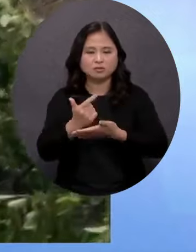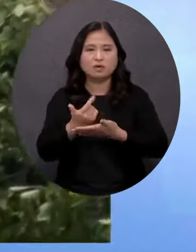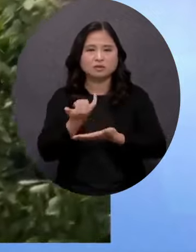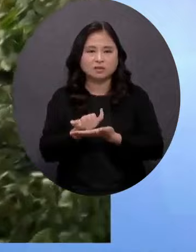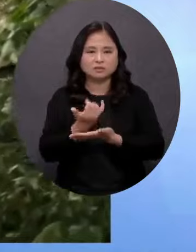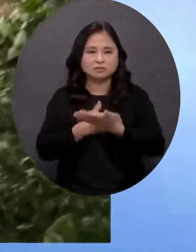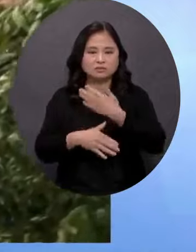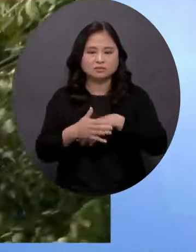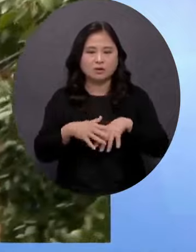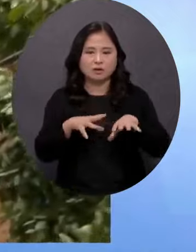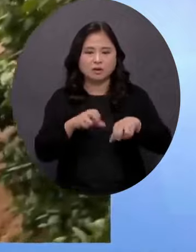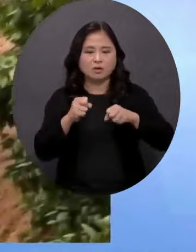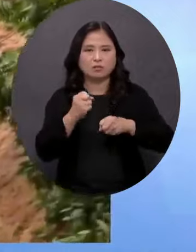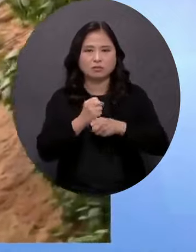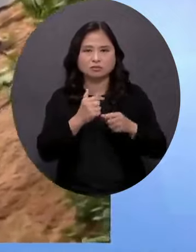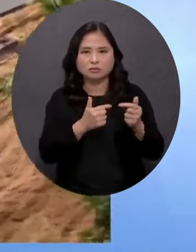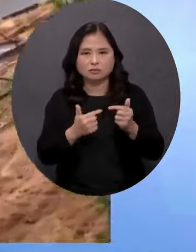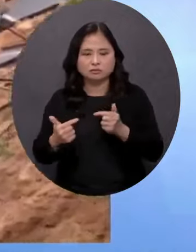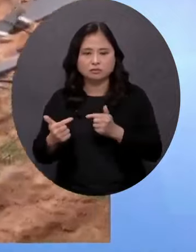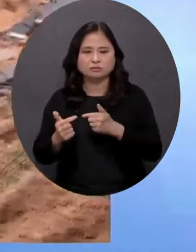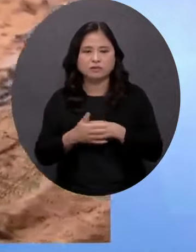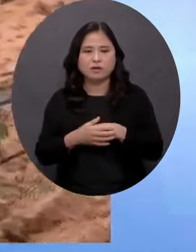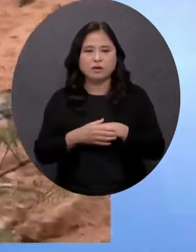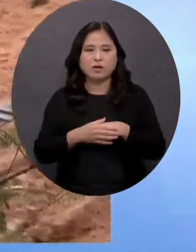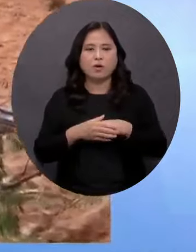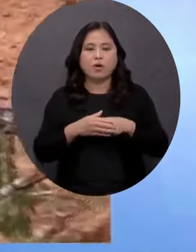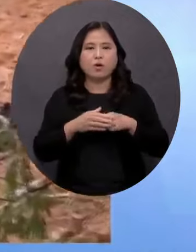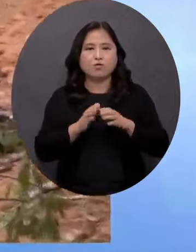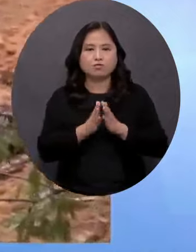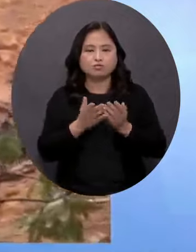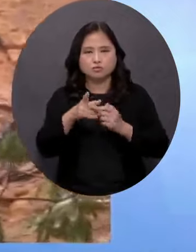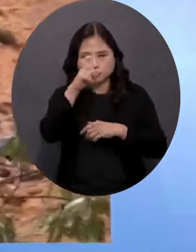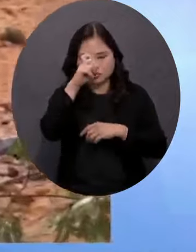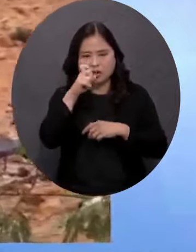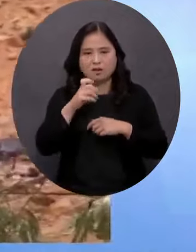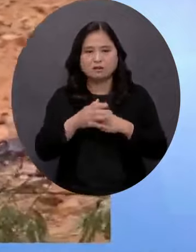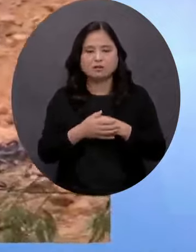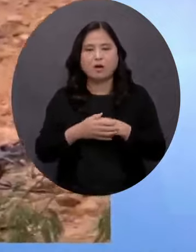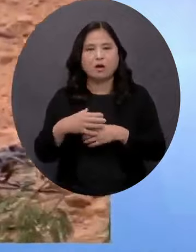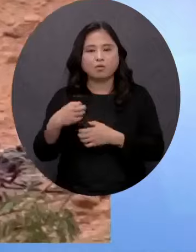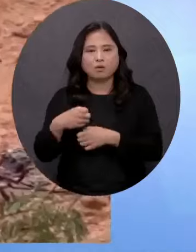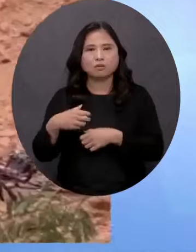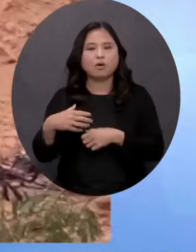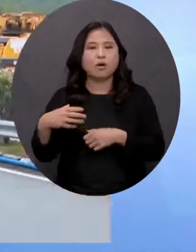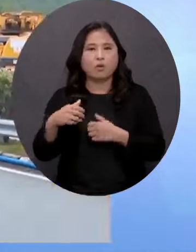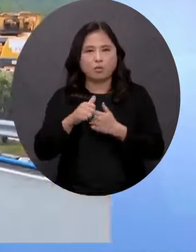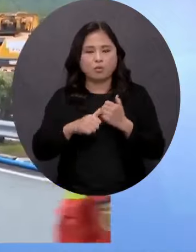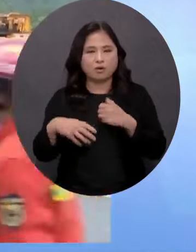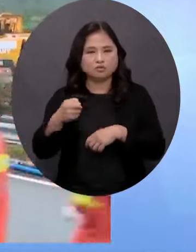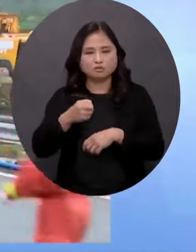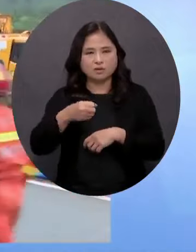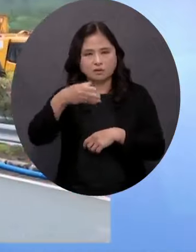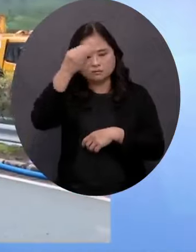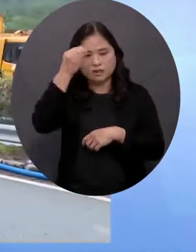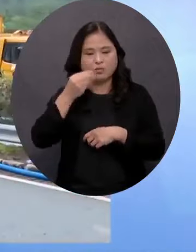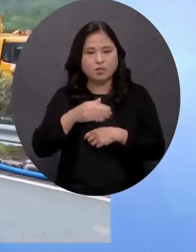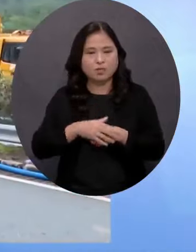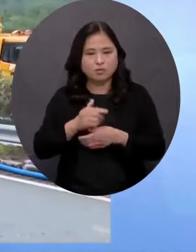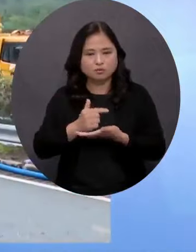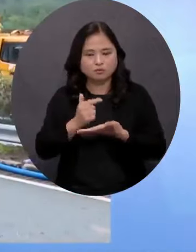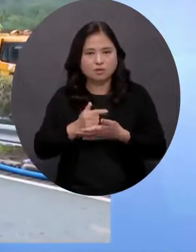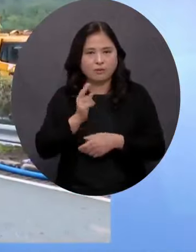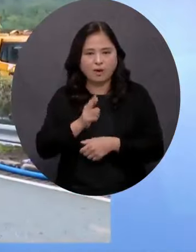救工作仍在进行。中共中央总书记、国家主席、中央军委主席习近平高度重视并作出重